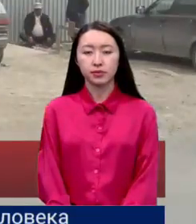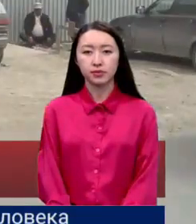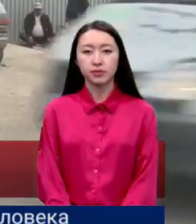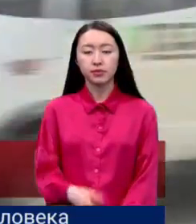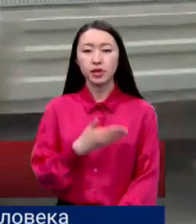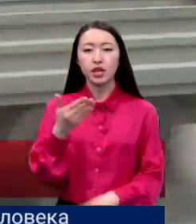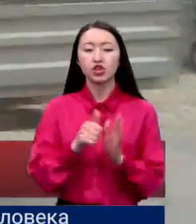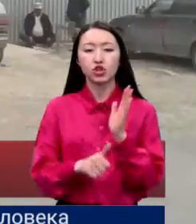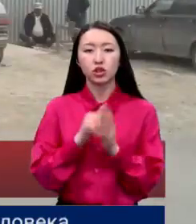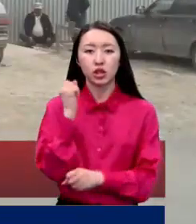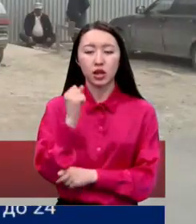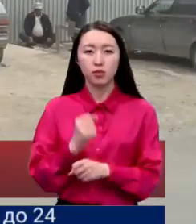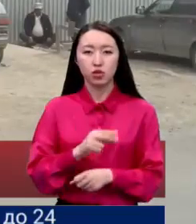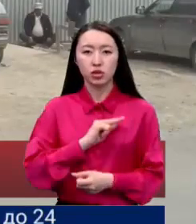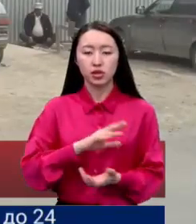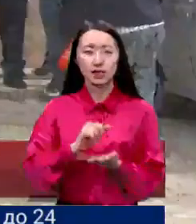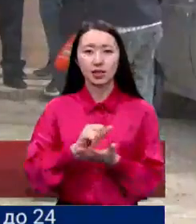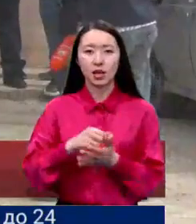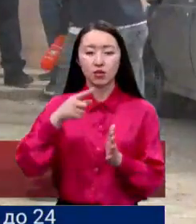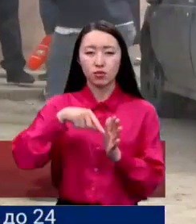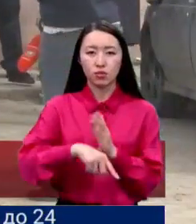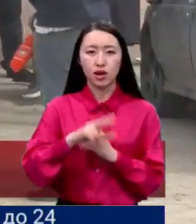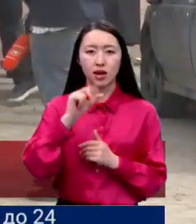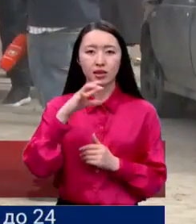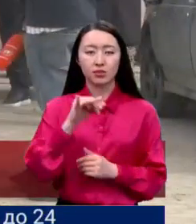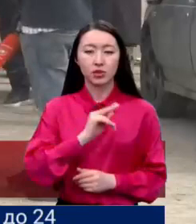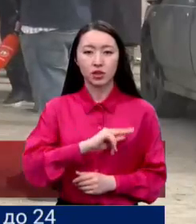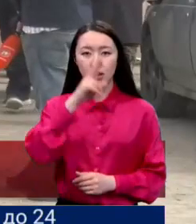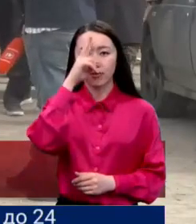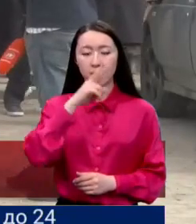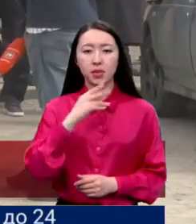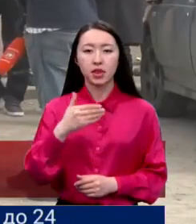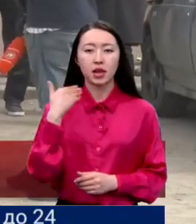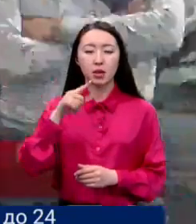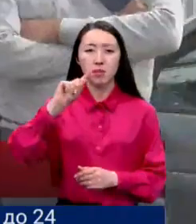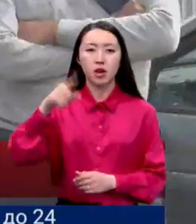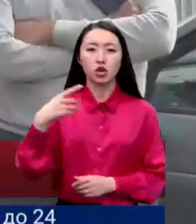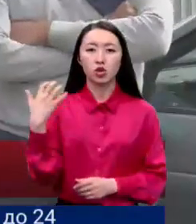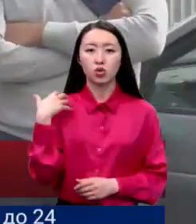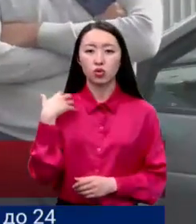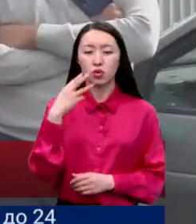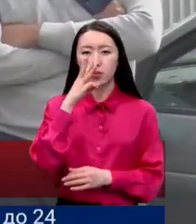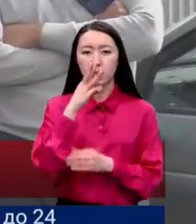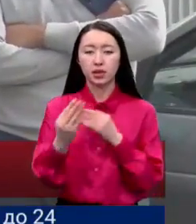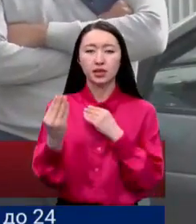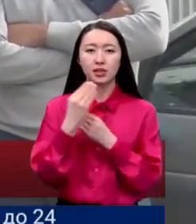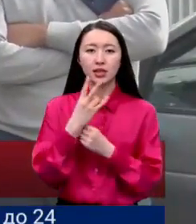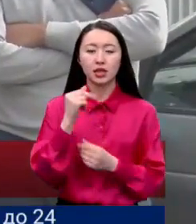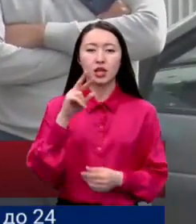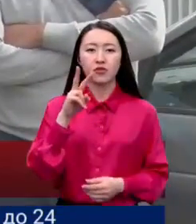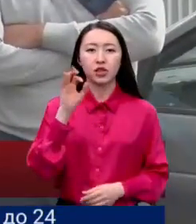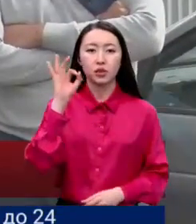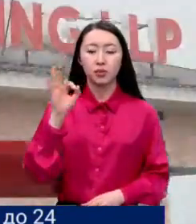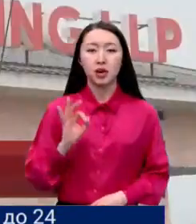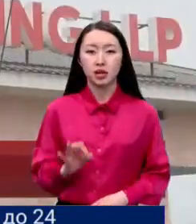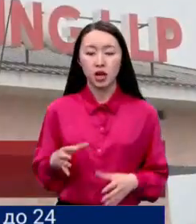Эти 60 рабочих занимаются буровыми работами на Каспии. Два месяца назад они потребовали руководства повысить им зарплату на